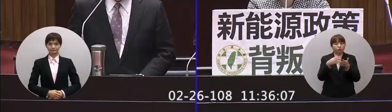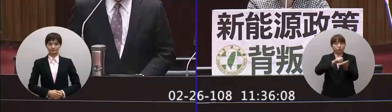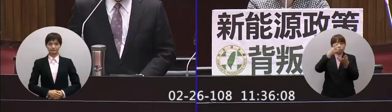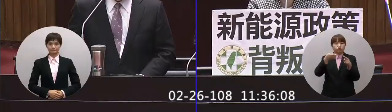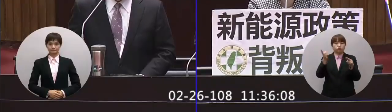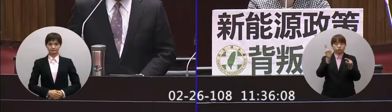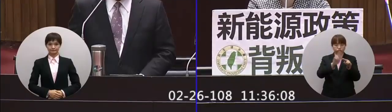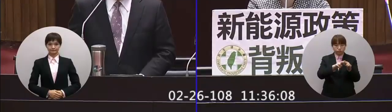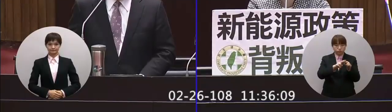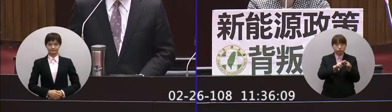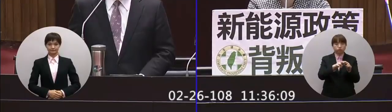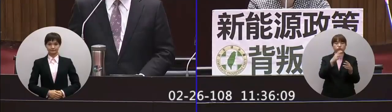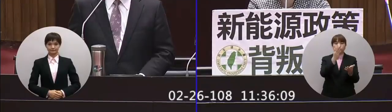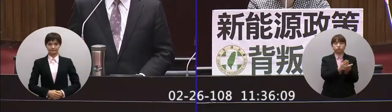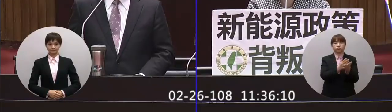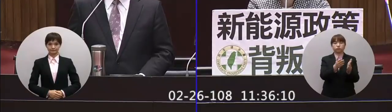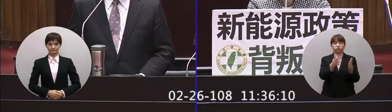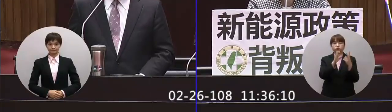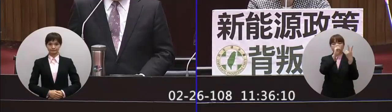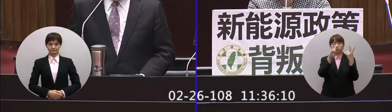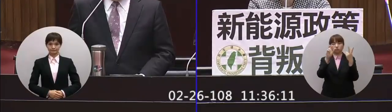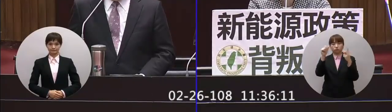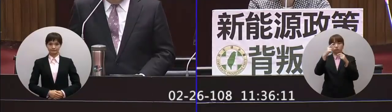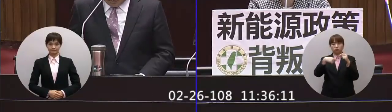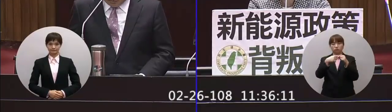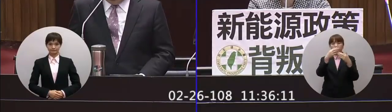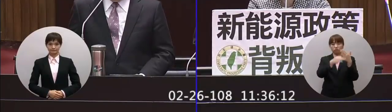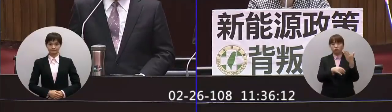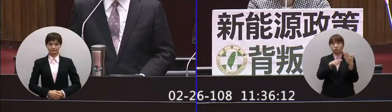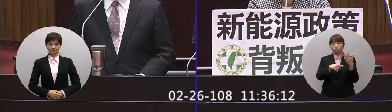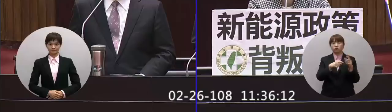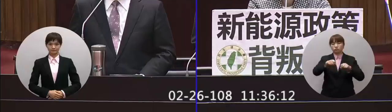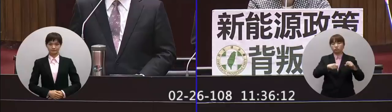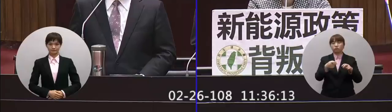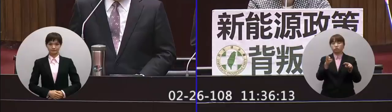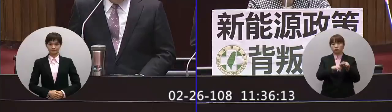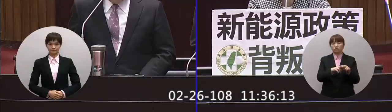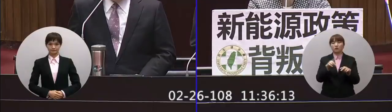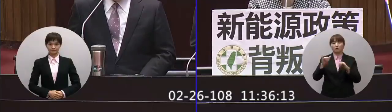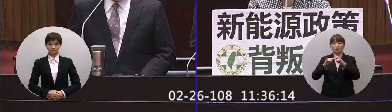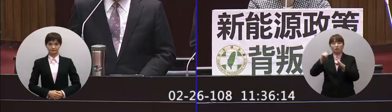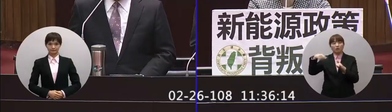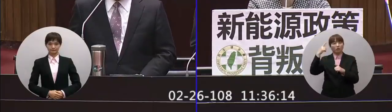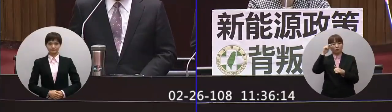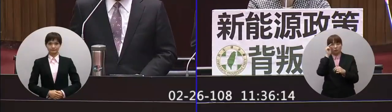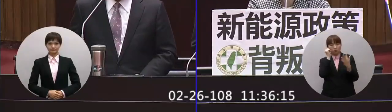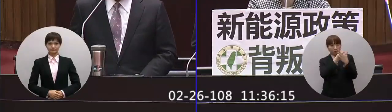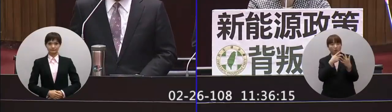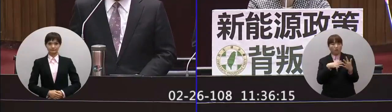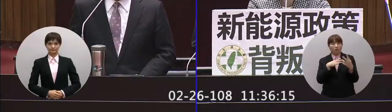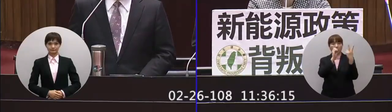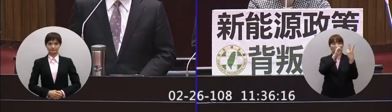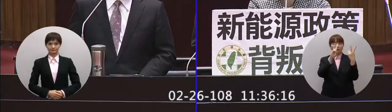除2025飞核家园的这个条文，因为民众也看出来了，蔡政府一再宣称